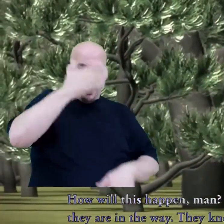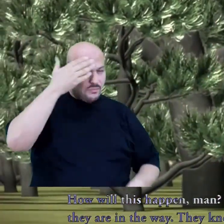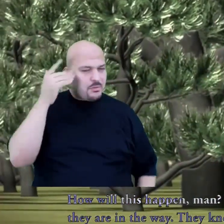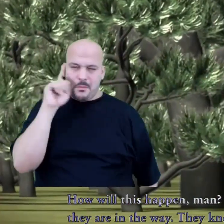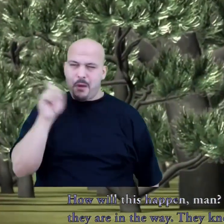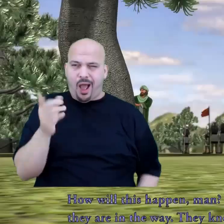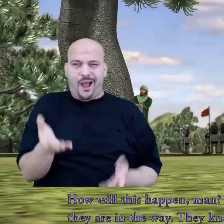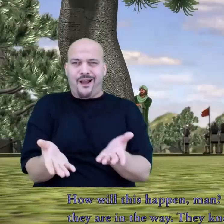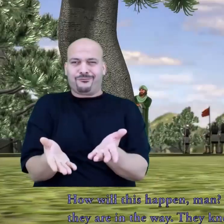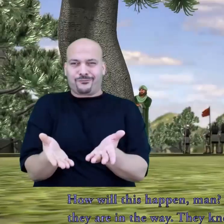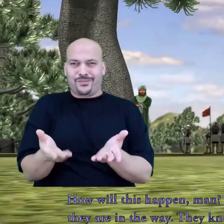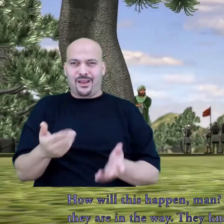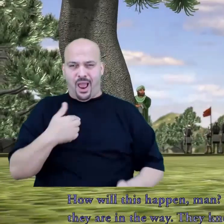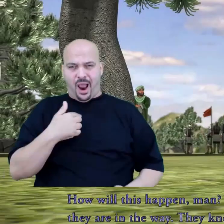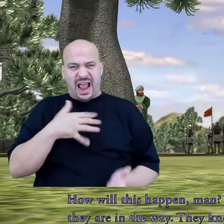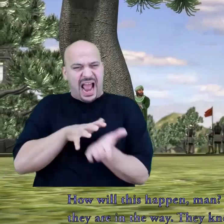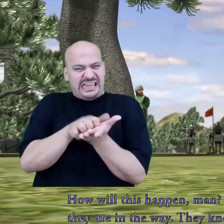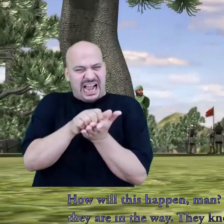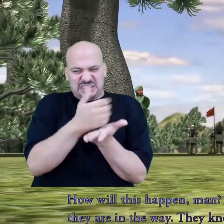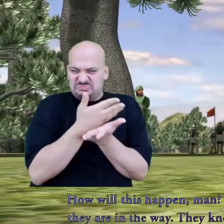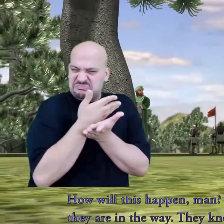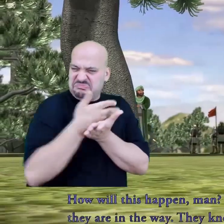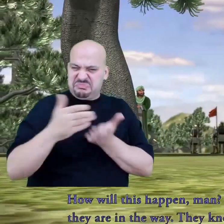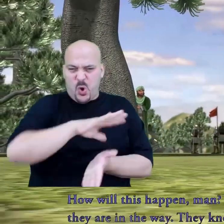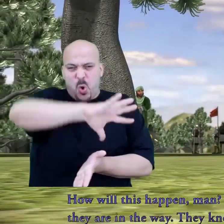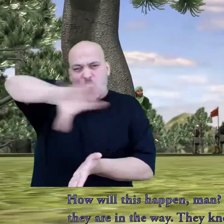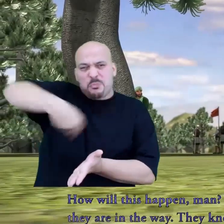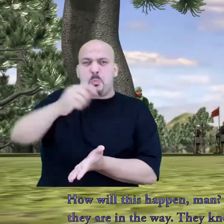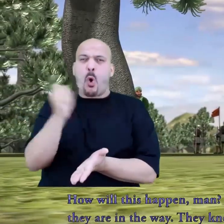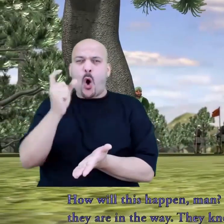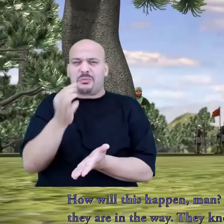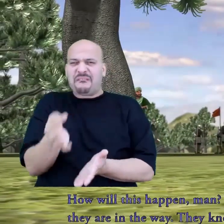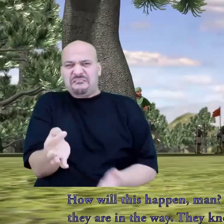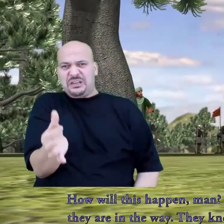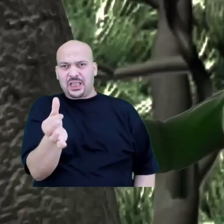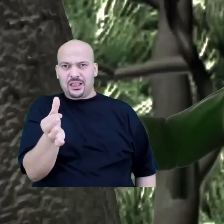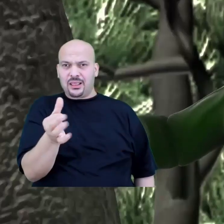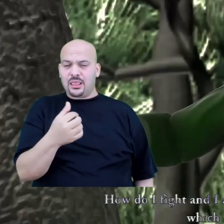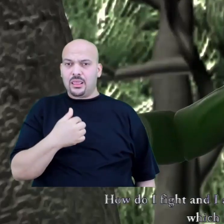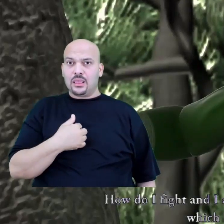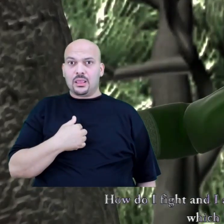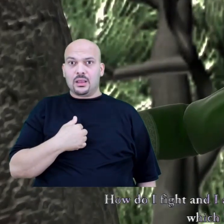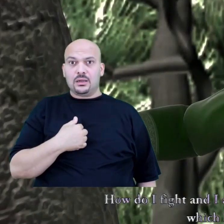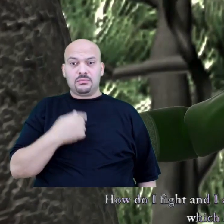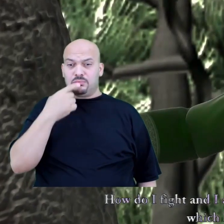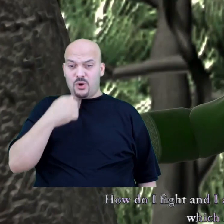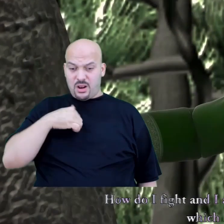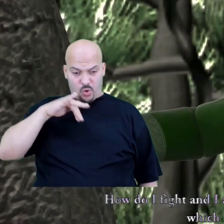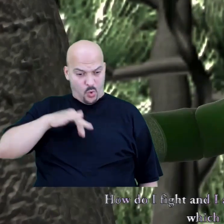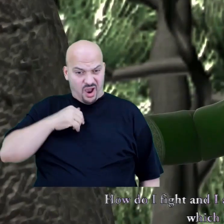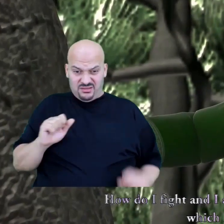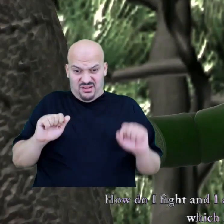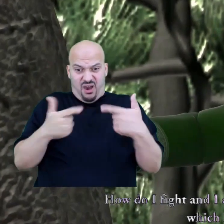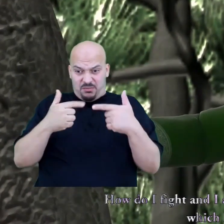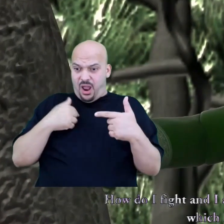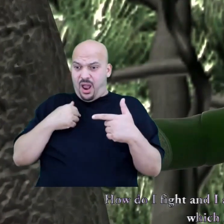أمرنا شيئا؟ سنقضي عليهم لا محالة. كيف أقاتل وأنا منشغل